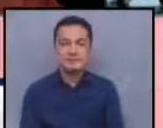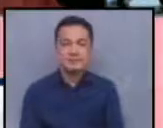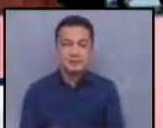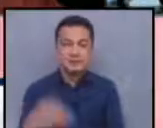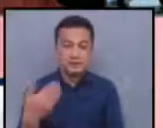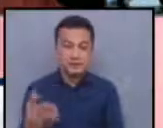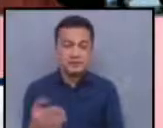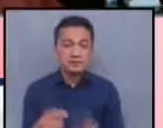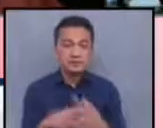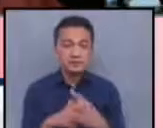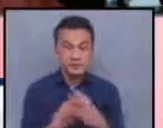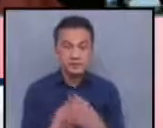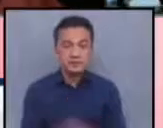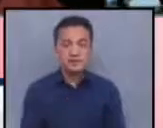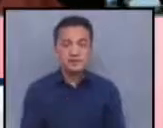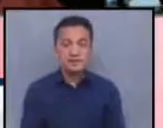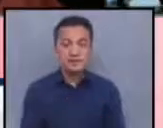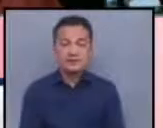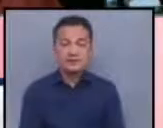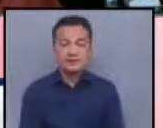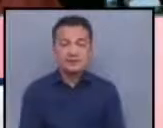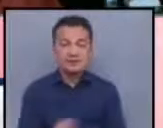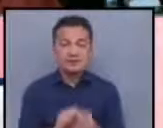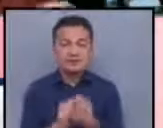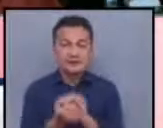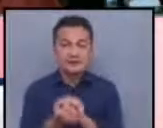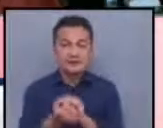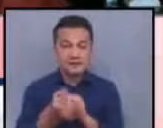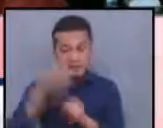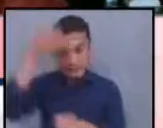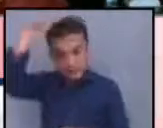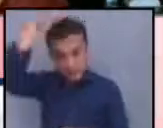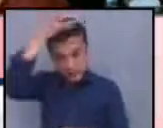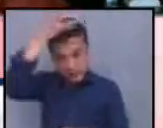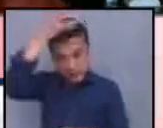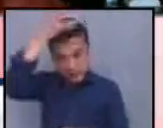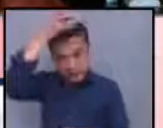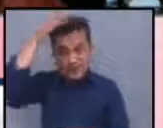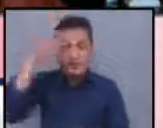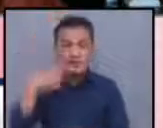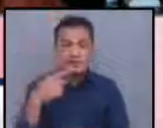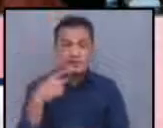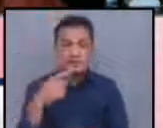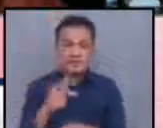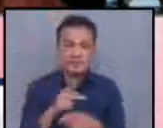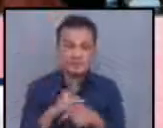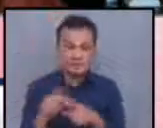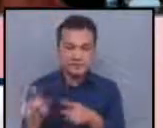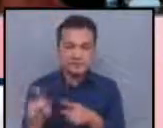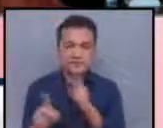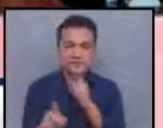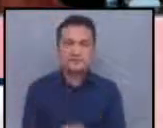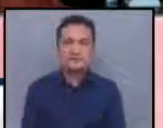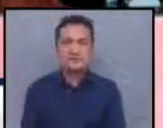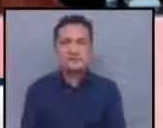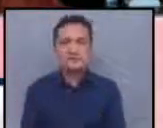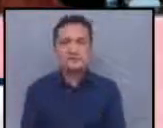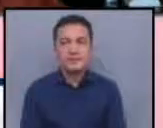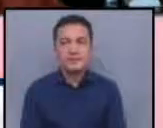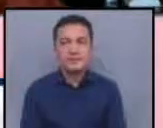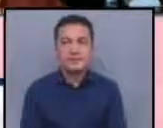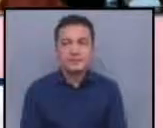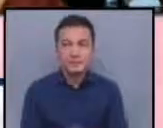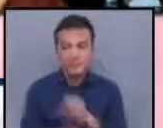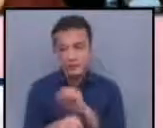nag-start. So, naging chef talaga ako, parang by profession din talaga. So, nag-work ako sa